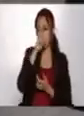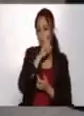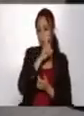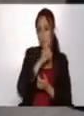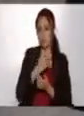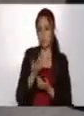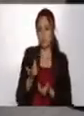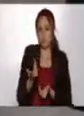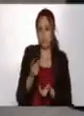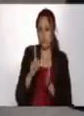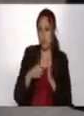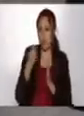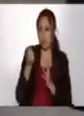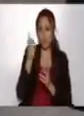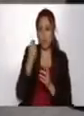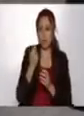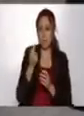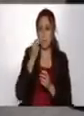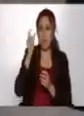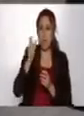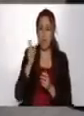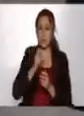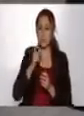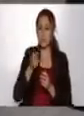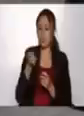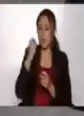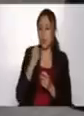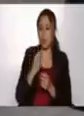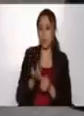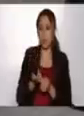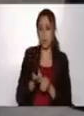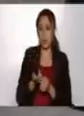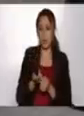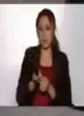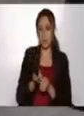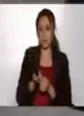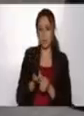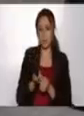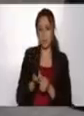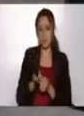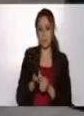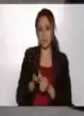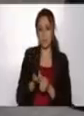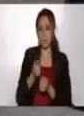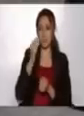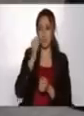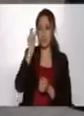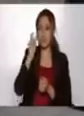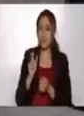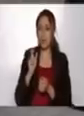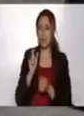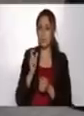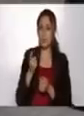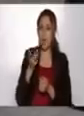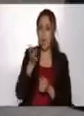ايه؟ هي الناس جرى لها ايه؟ لما يعني واحد